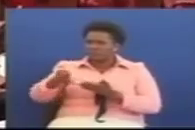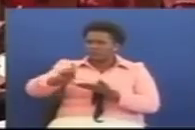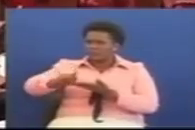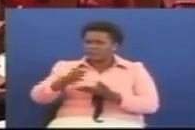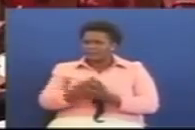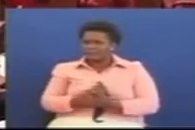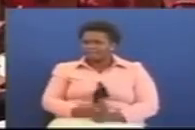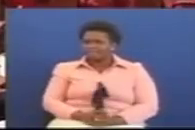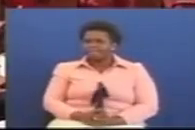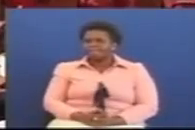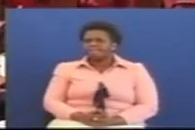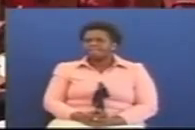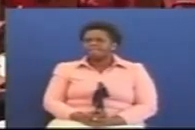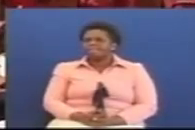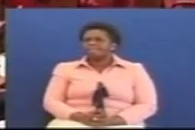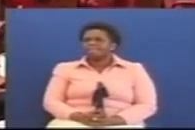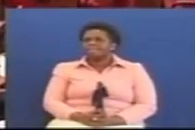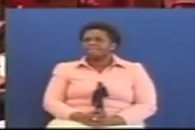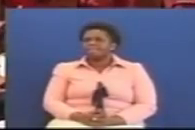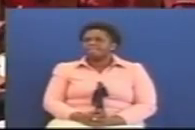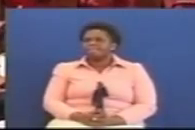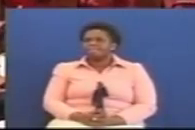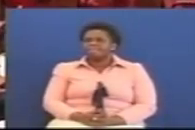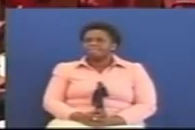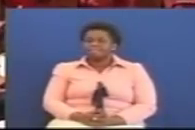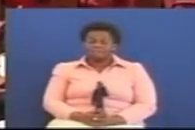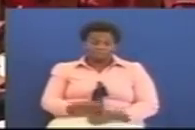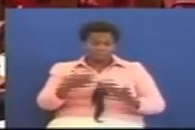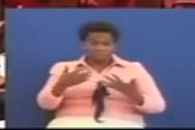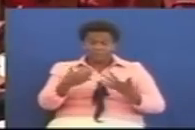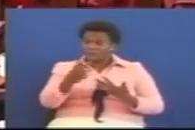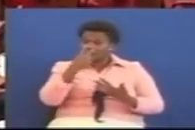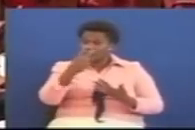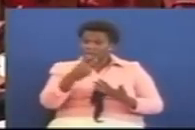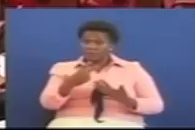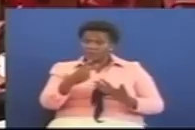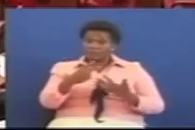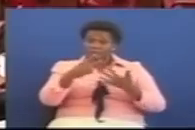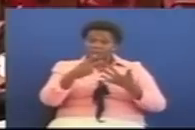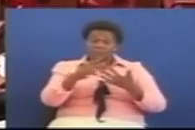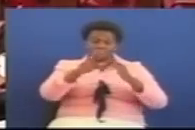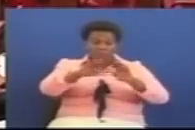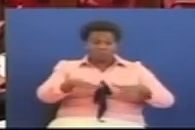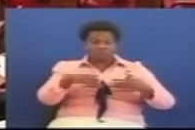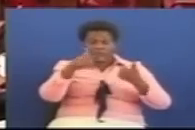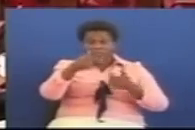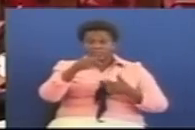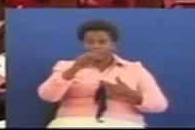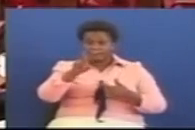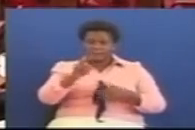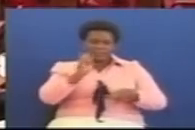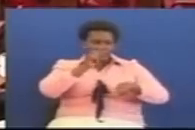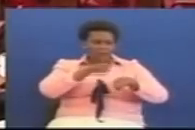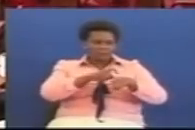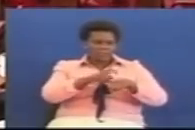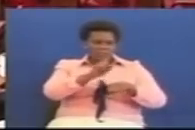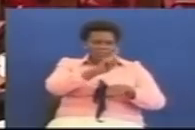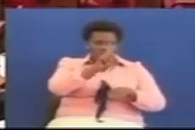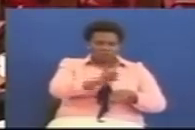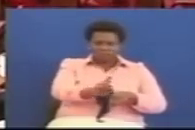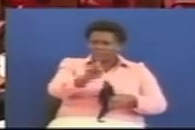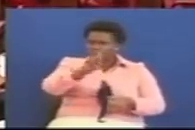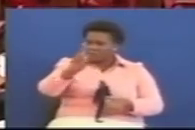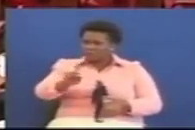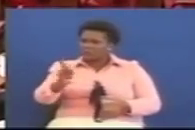Na mtazamaji, hivyo ndivyo kipindi hiki cha maswali na